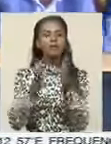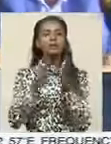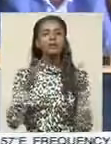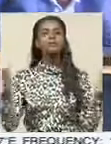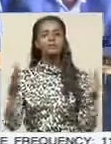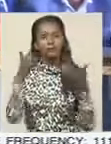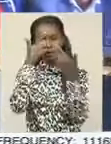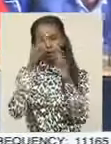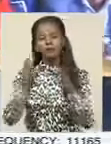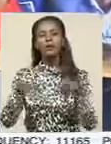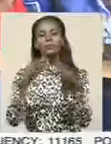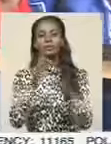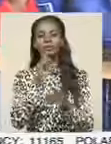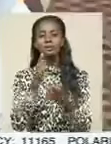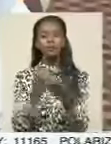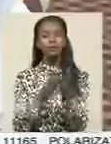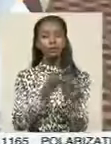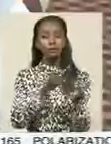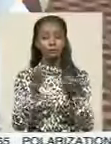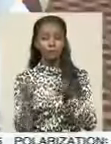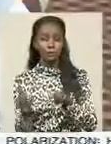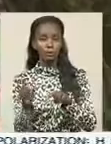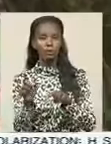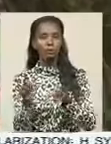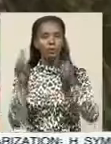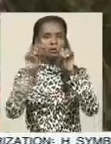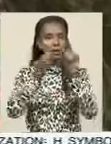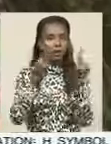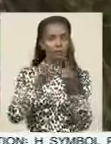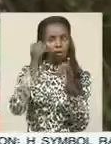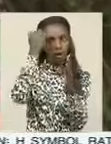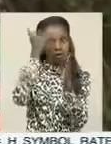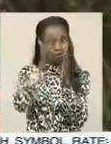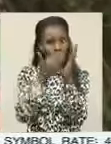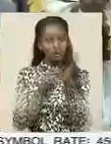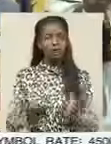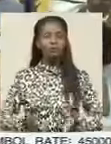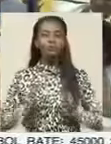እድል የሚሰጥ ነው። ከዛም ደግሞ የተለያዩ አጀንዳዎች እንደሚኖሩ ነው።